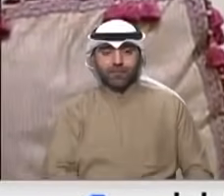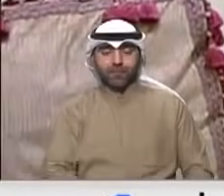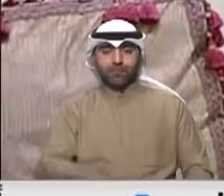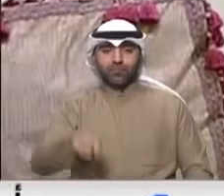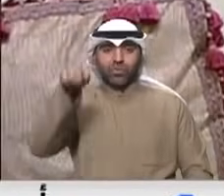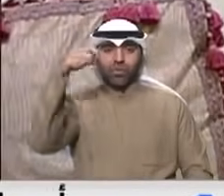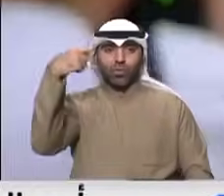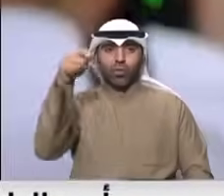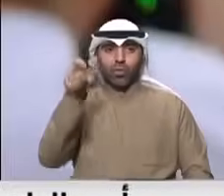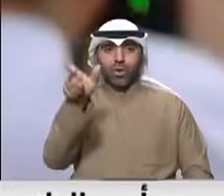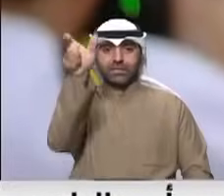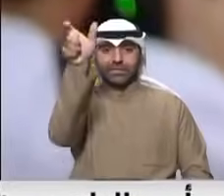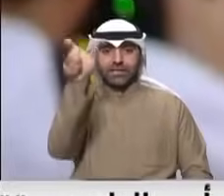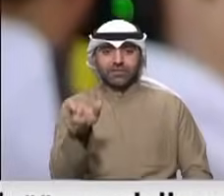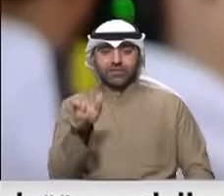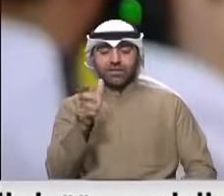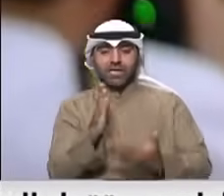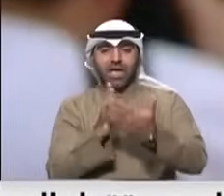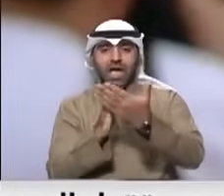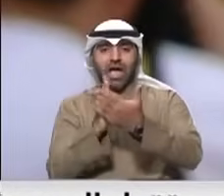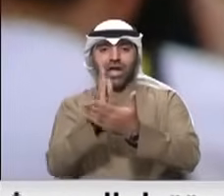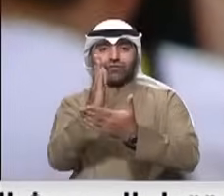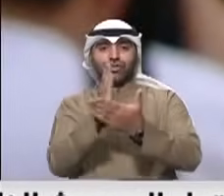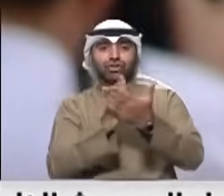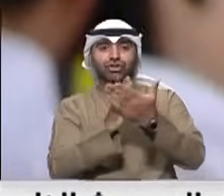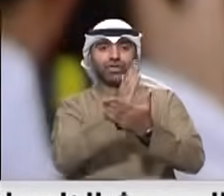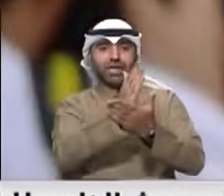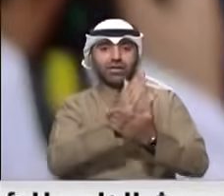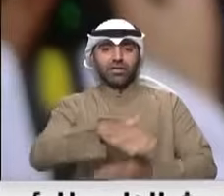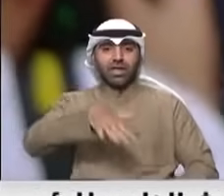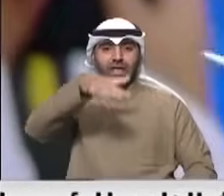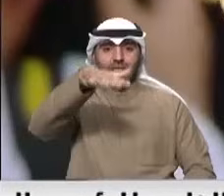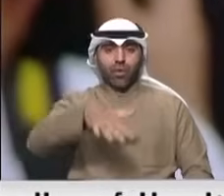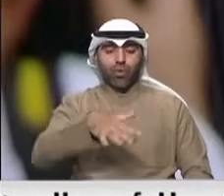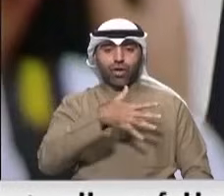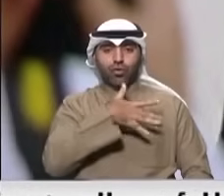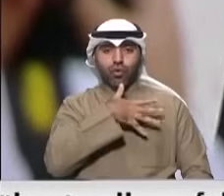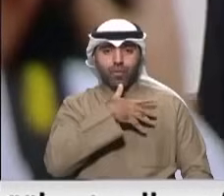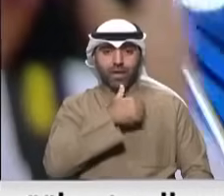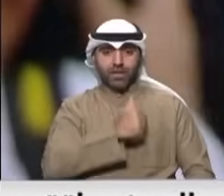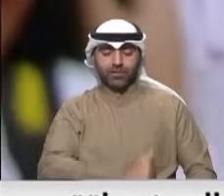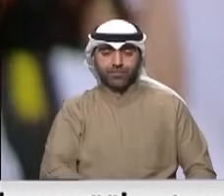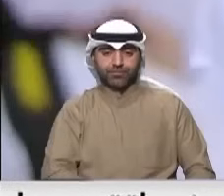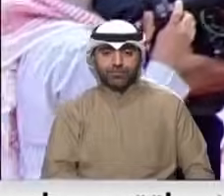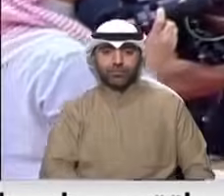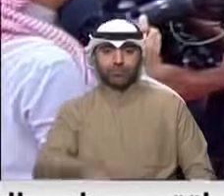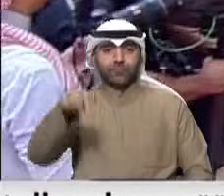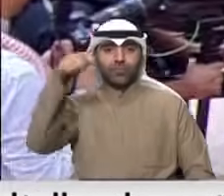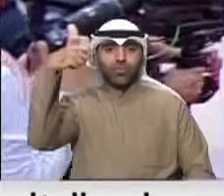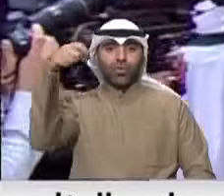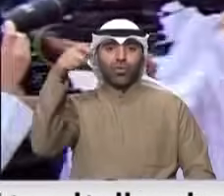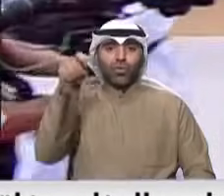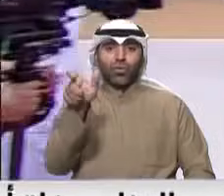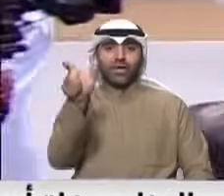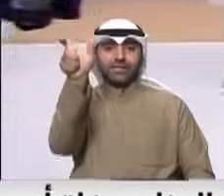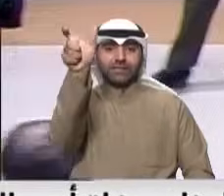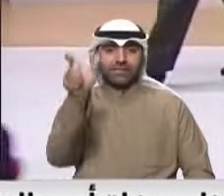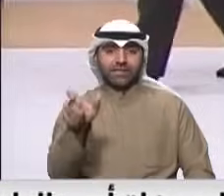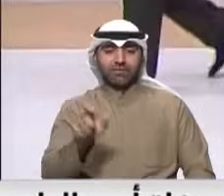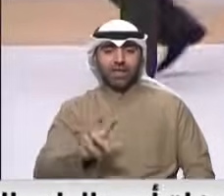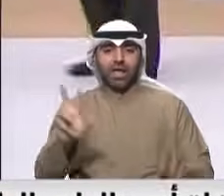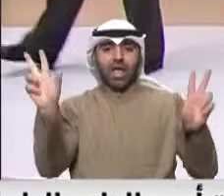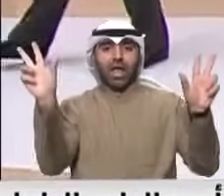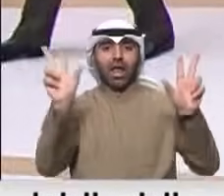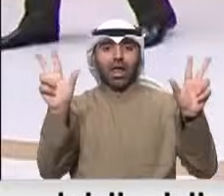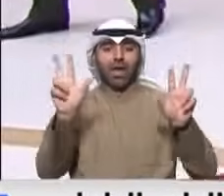السيد بدر بن حمد البوسعيدي ومعالي وزير الاعلام الدكتور عبد الله بن ناصر الحراصي وسعاده